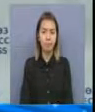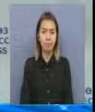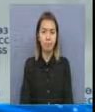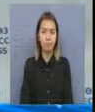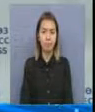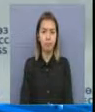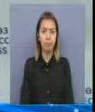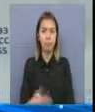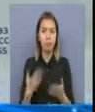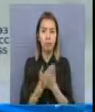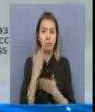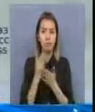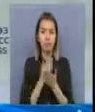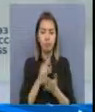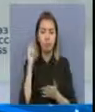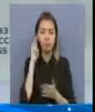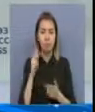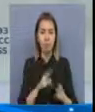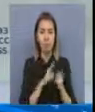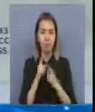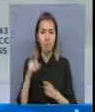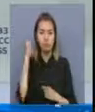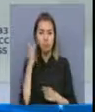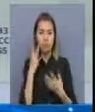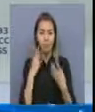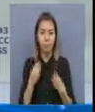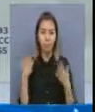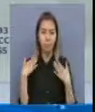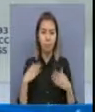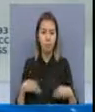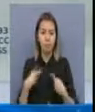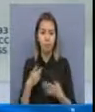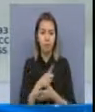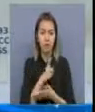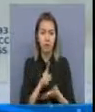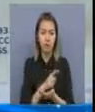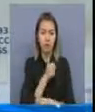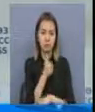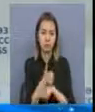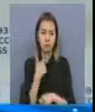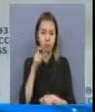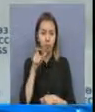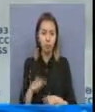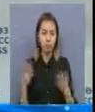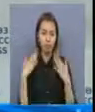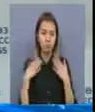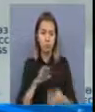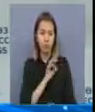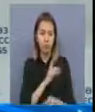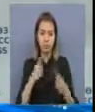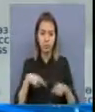детей в текущем году. Жаңартылған білім беру мазмұнына сәйкес жаз айларында білім беру саласының алдында тұрған басты міндет оқушылардың демалысын